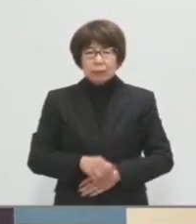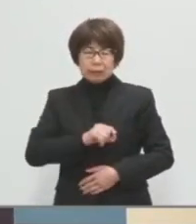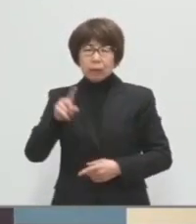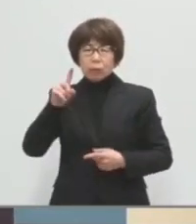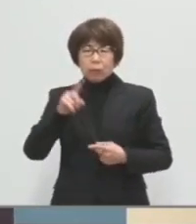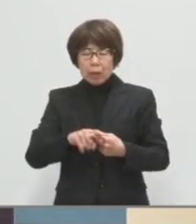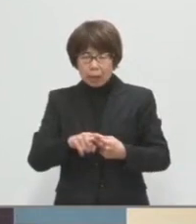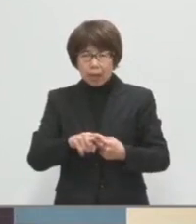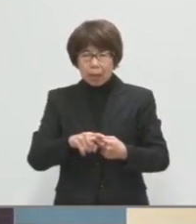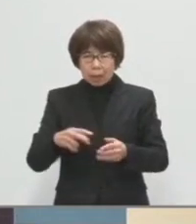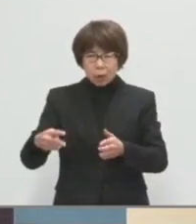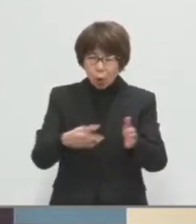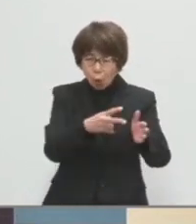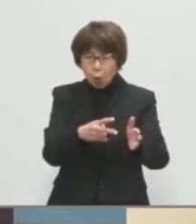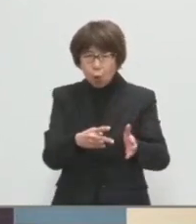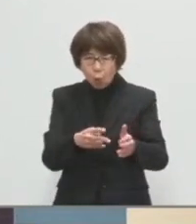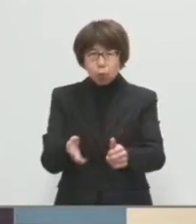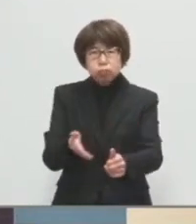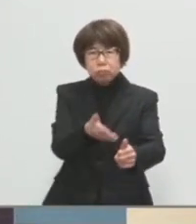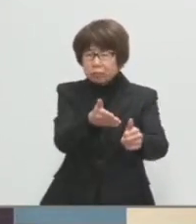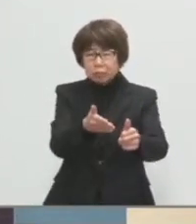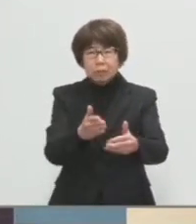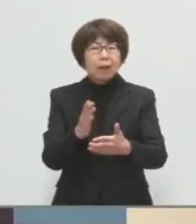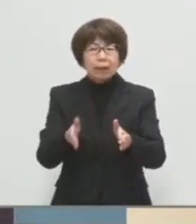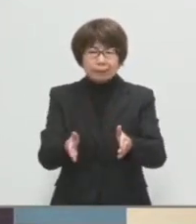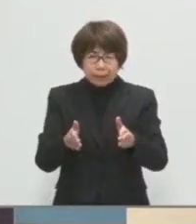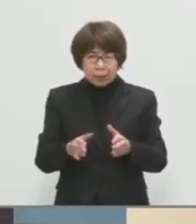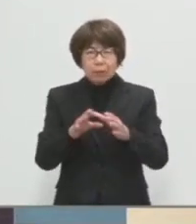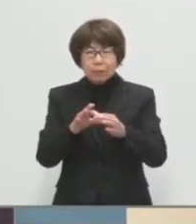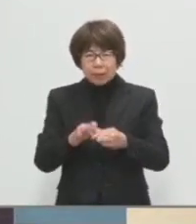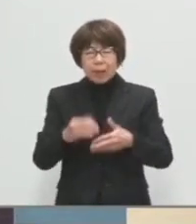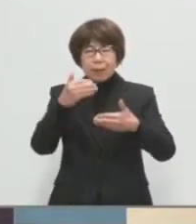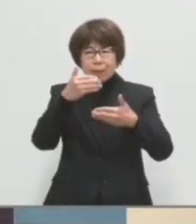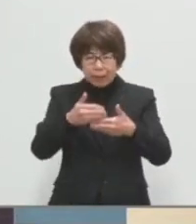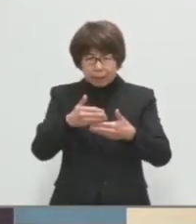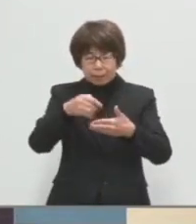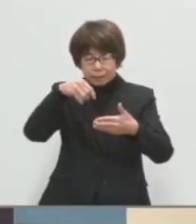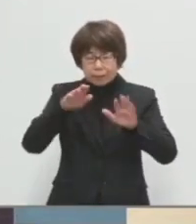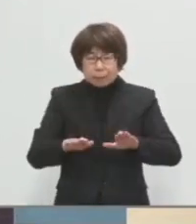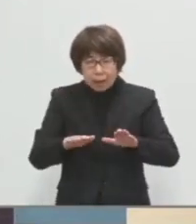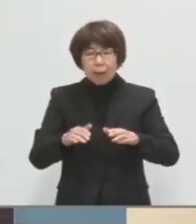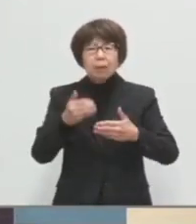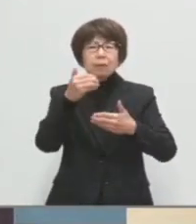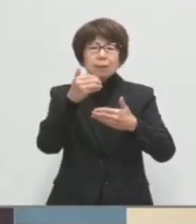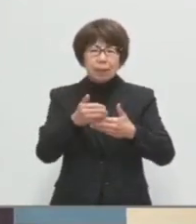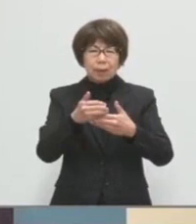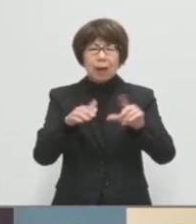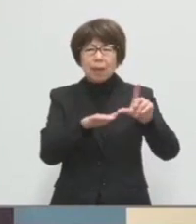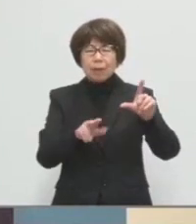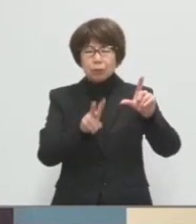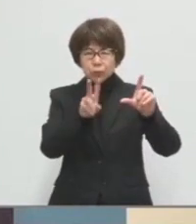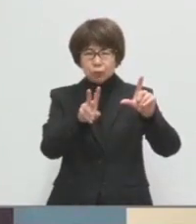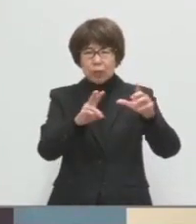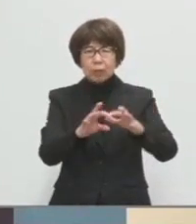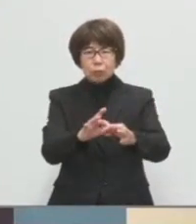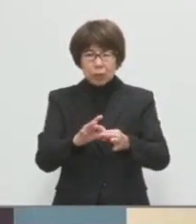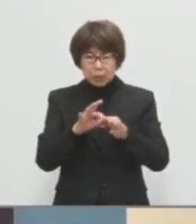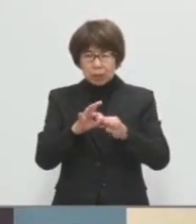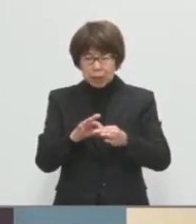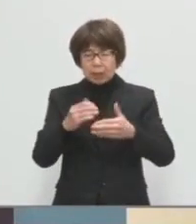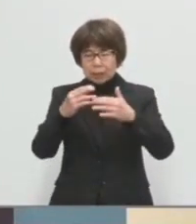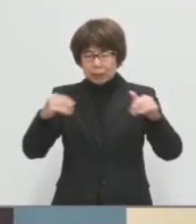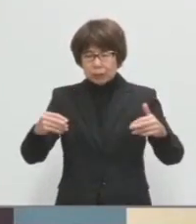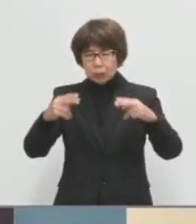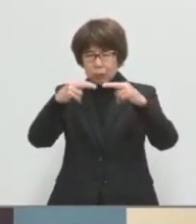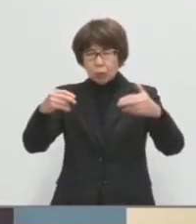いう観点から本日県内がレベル2になりましたことによりまして静岡県民に対する